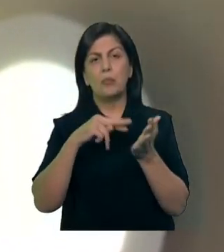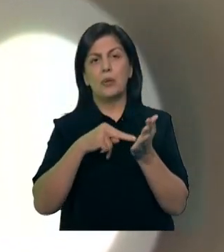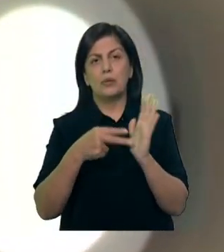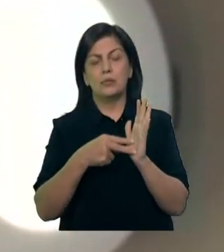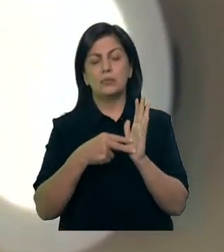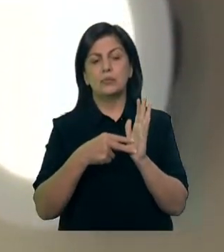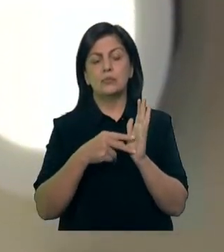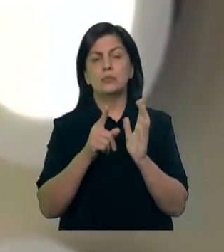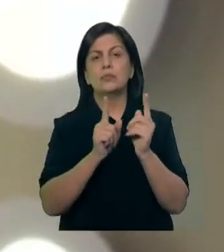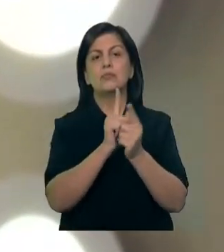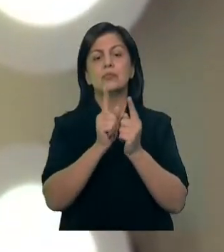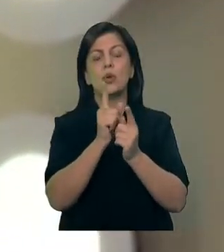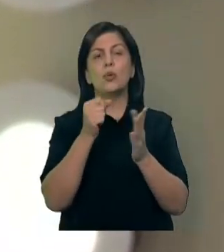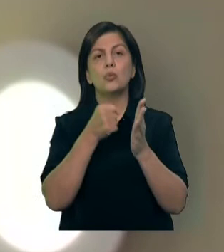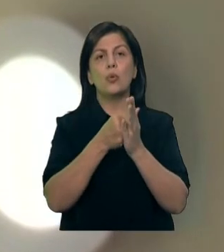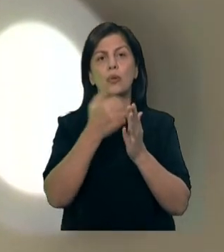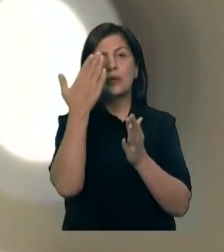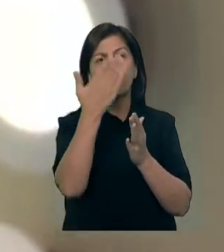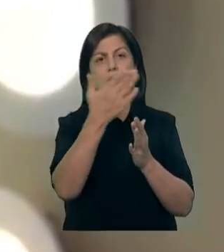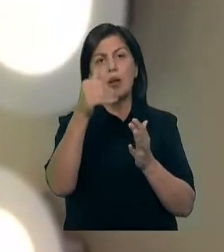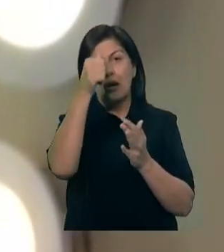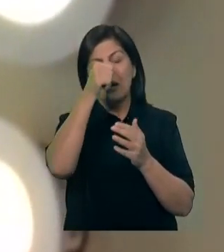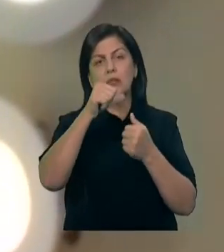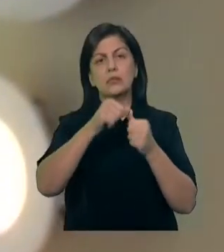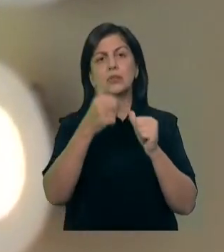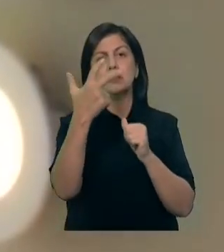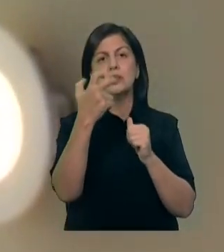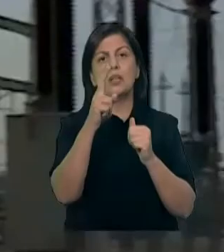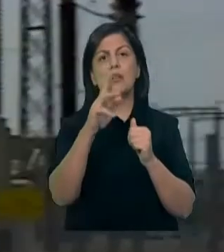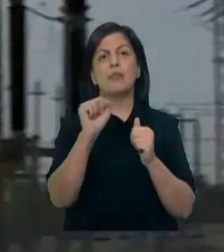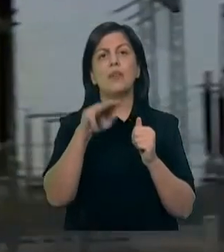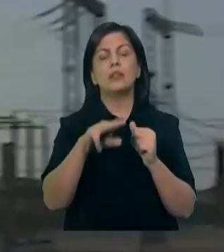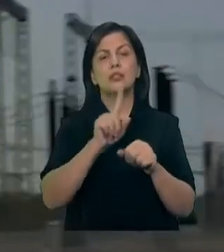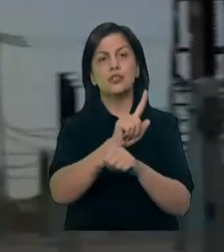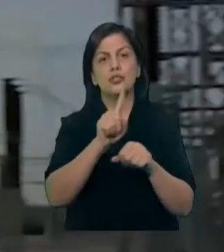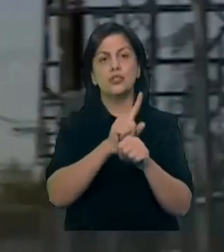proqnozlaşdırılır. Dəyişikliyə qədər əhali üzrə tariflər aylıq istehlakı 300 kilovat saatədək